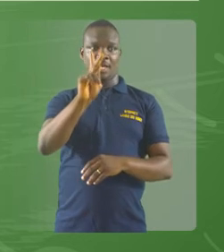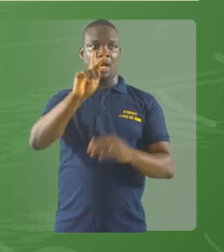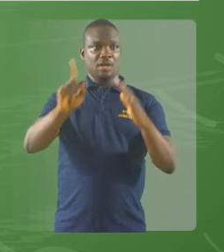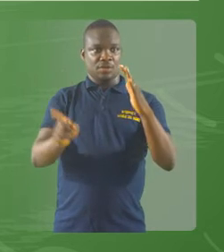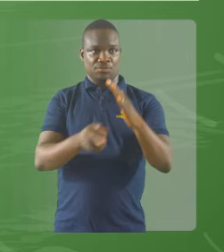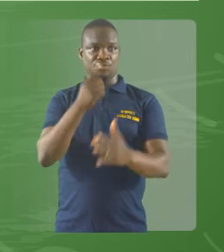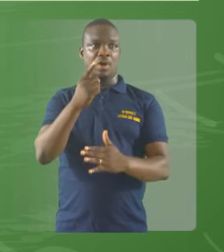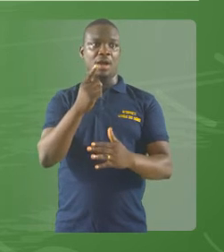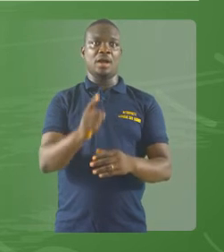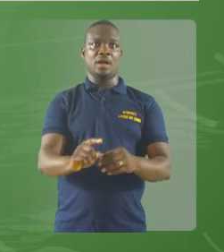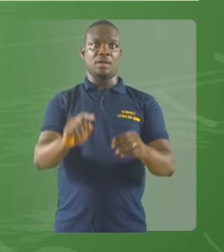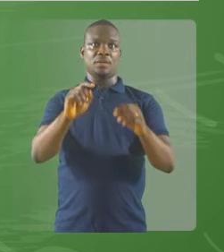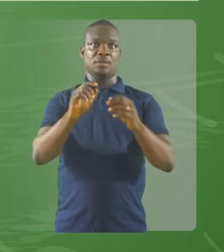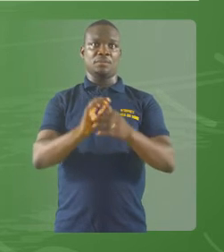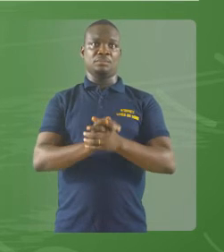vecteur oméga M.